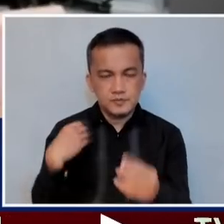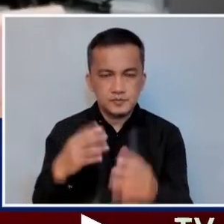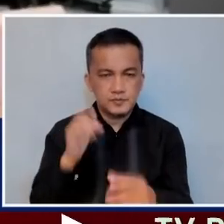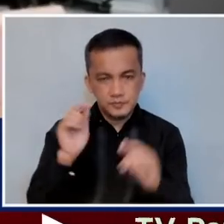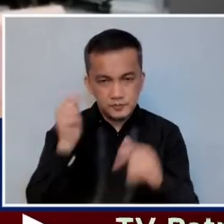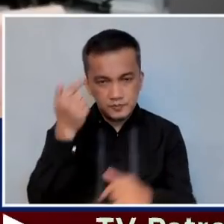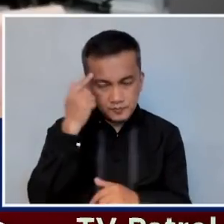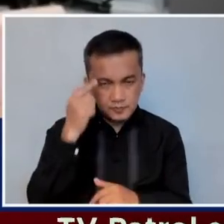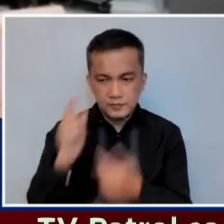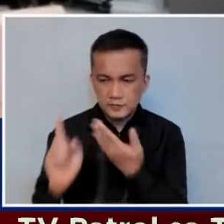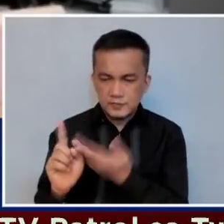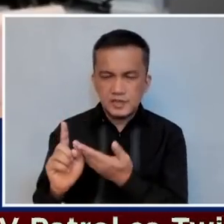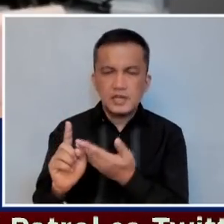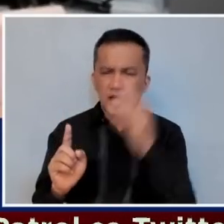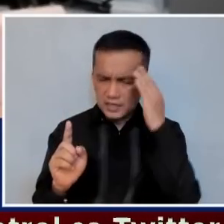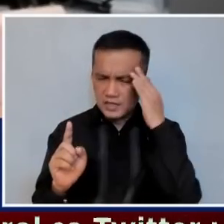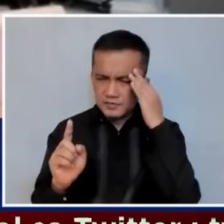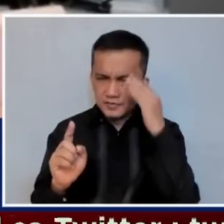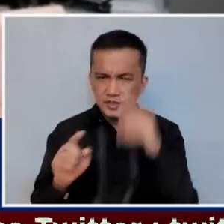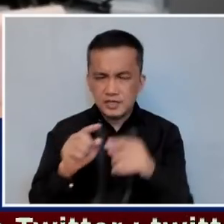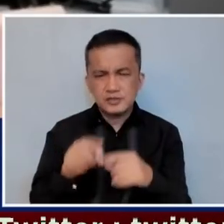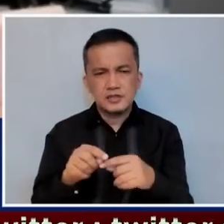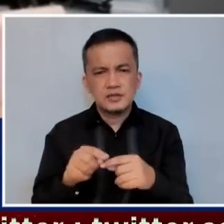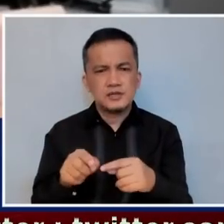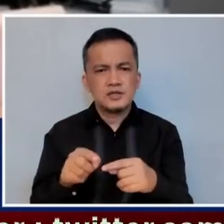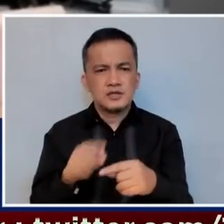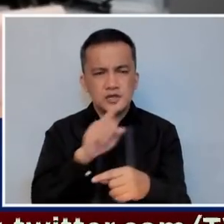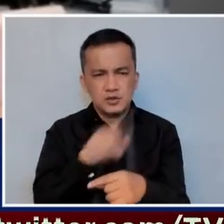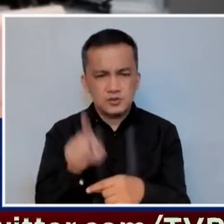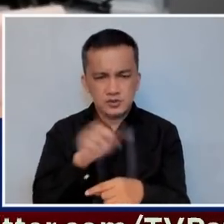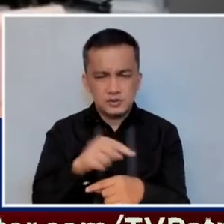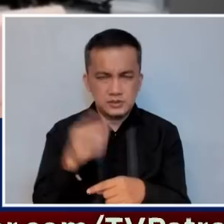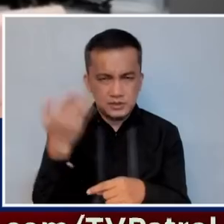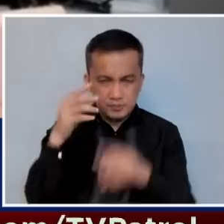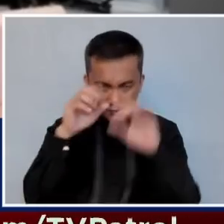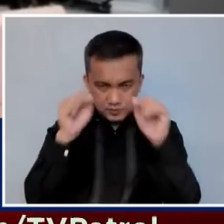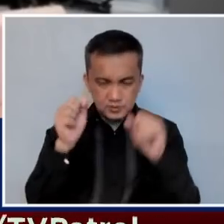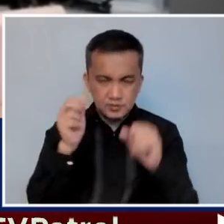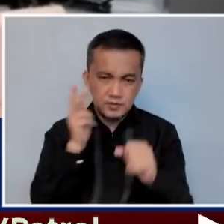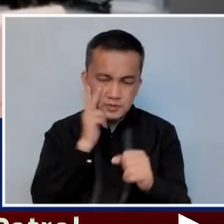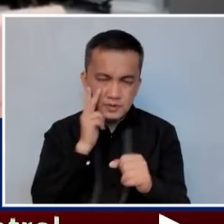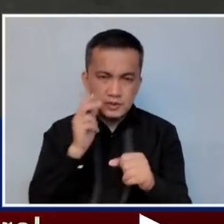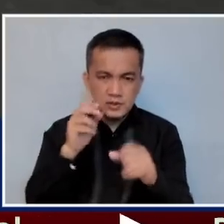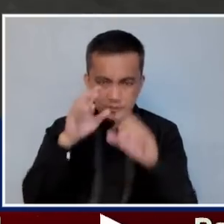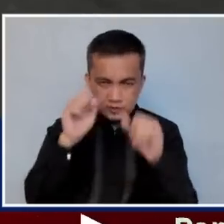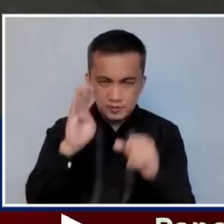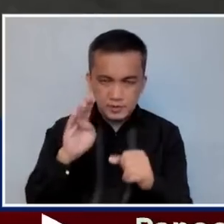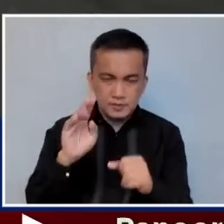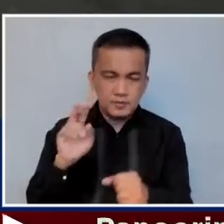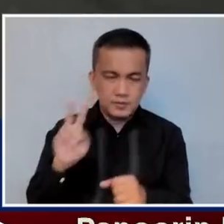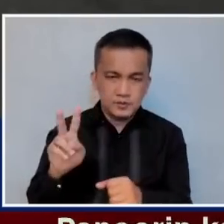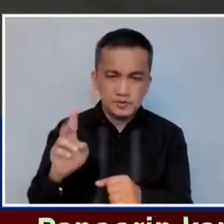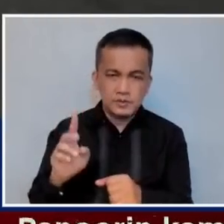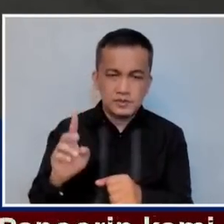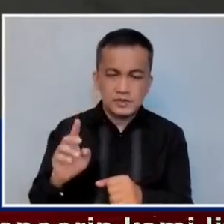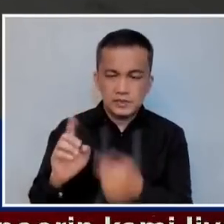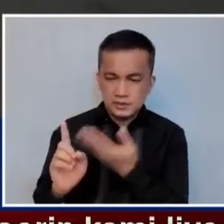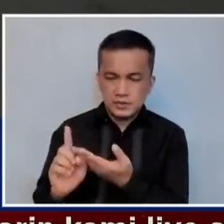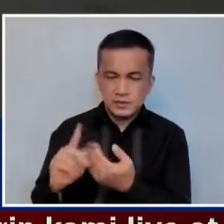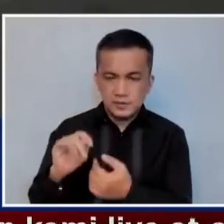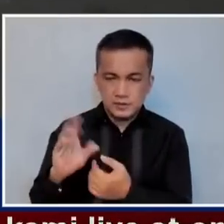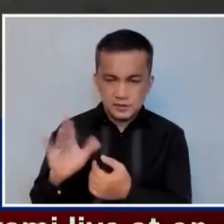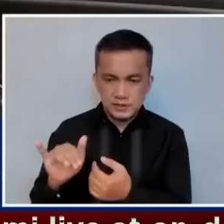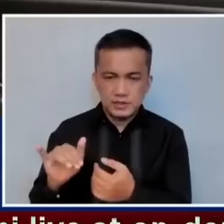ay kilalang kritiko ni dating Pangulong Rodrigo Duterte at Pangulong Bongbong Marcos si Mabasa. Pero inaalam rin ng